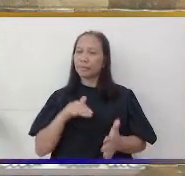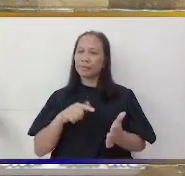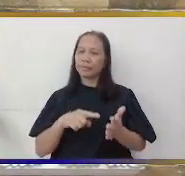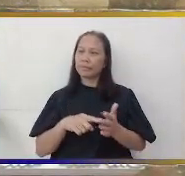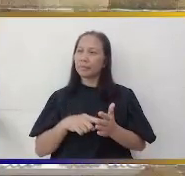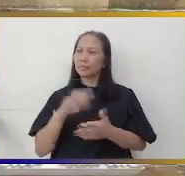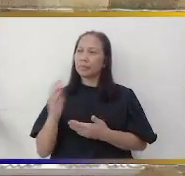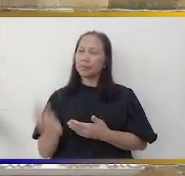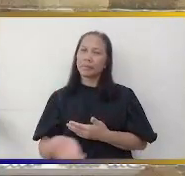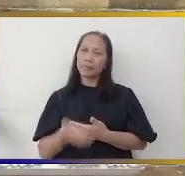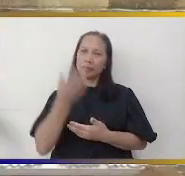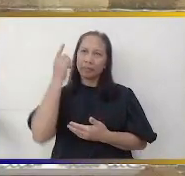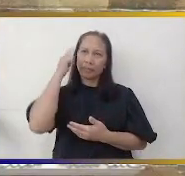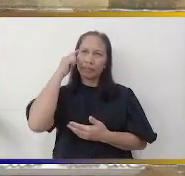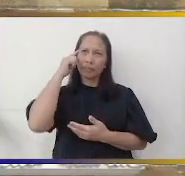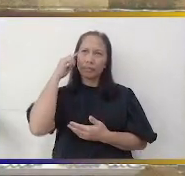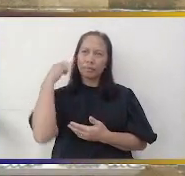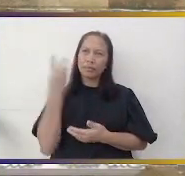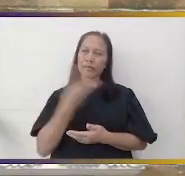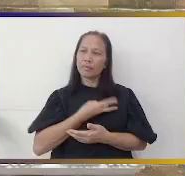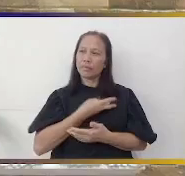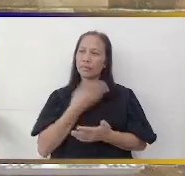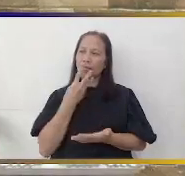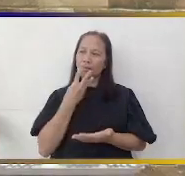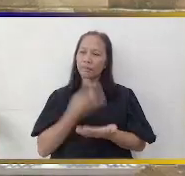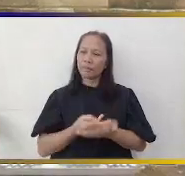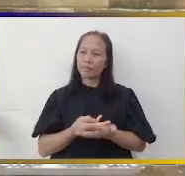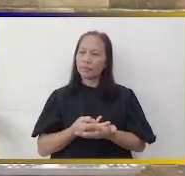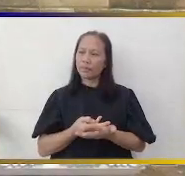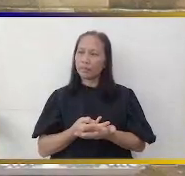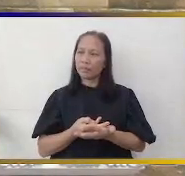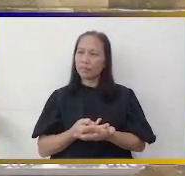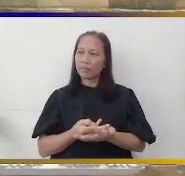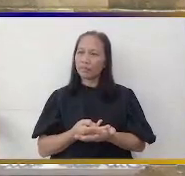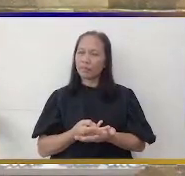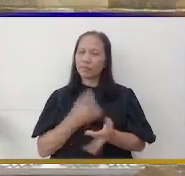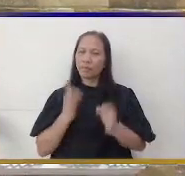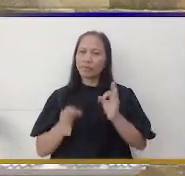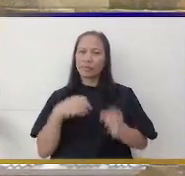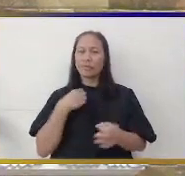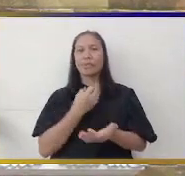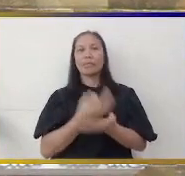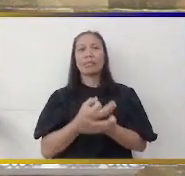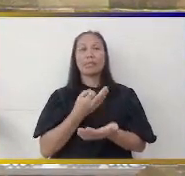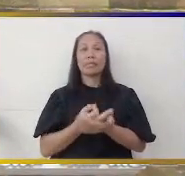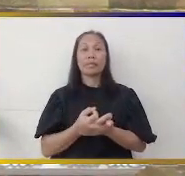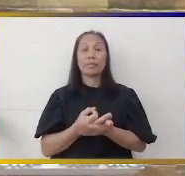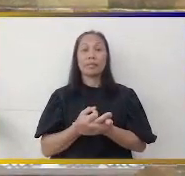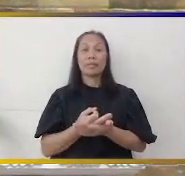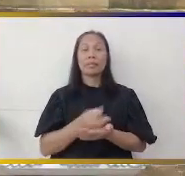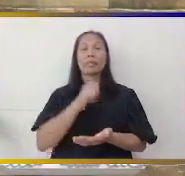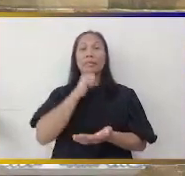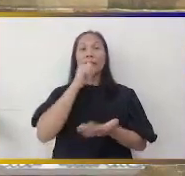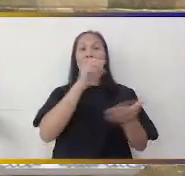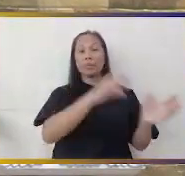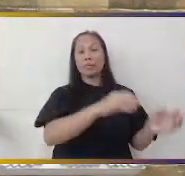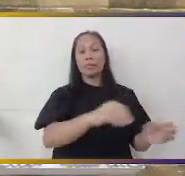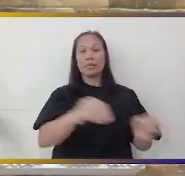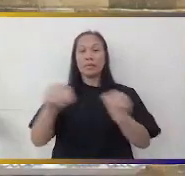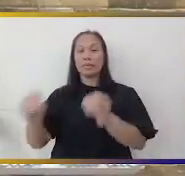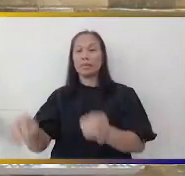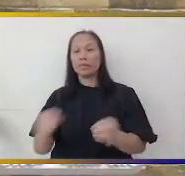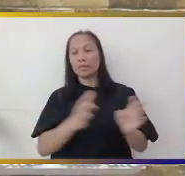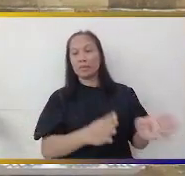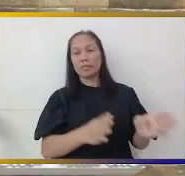kung isipin natin ng maigi I hope you're following kung yung per natin ay hindi natin inilalagay sa plano ng